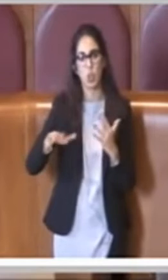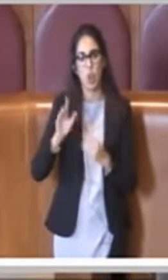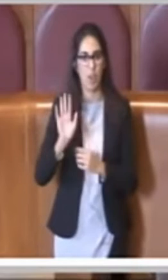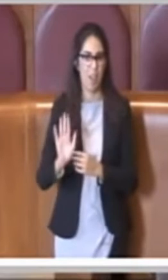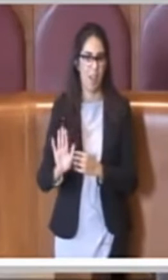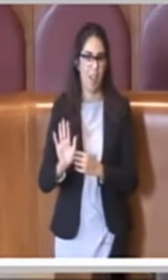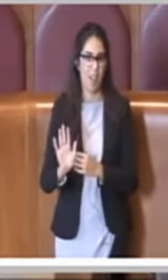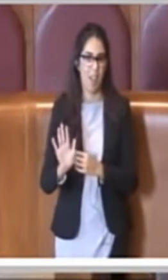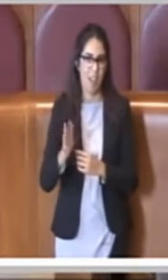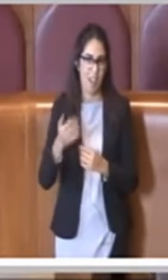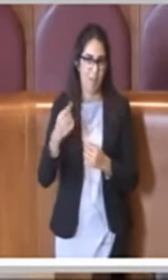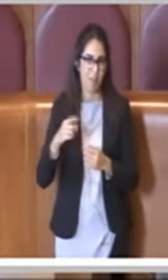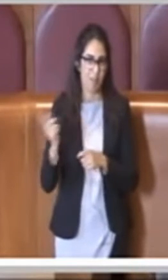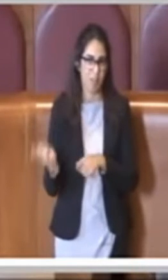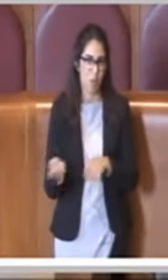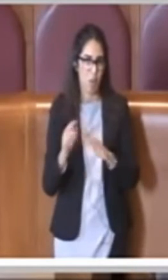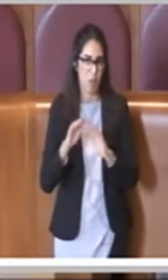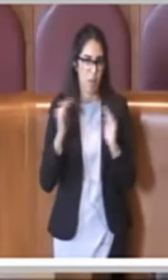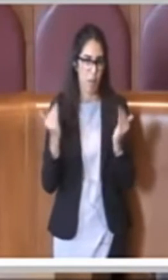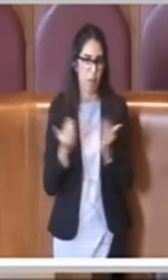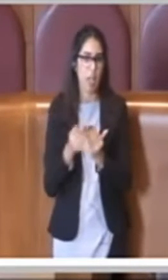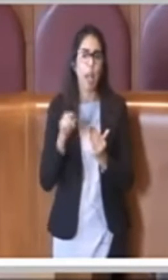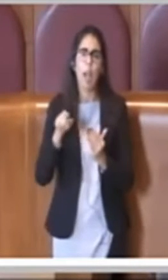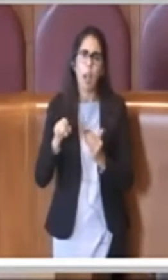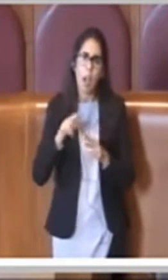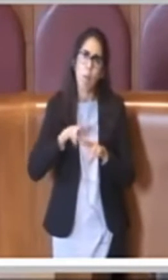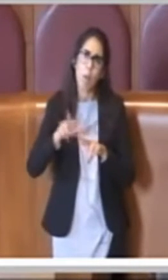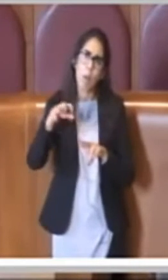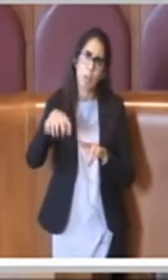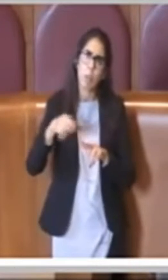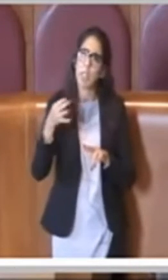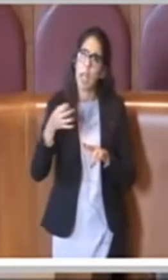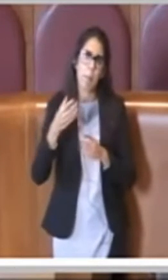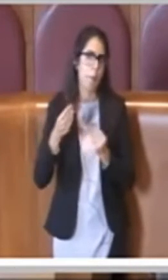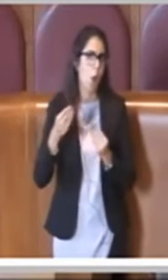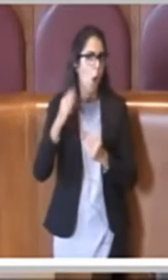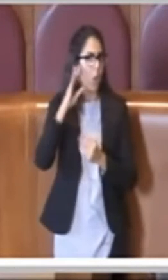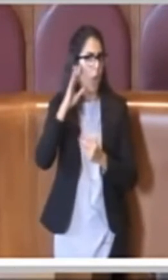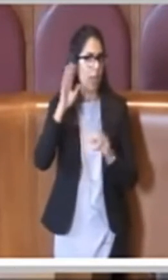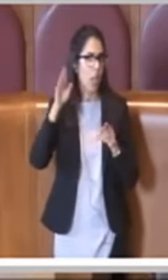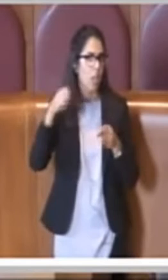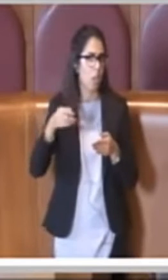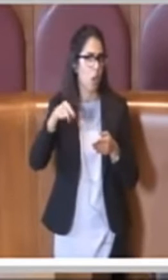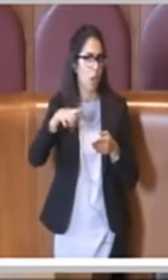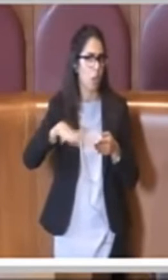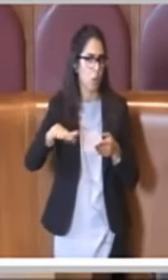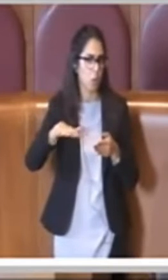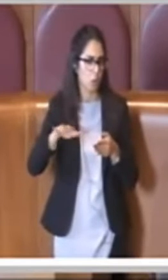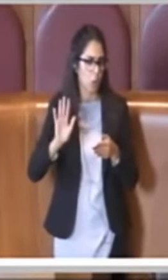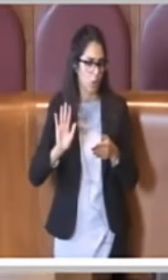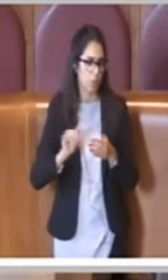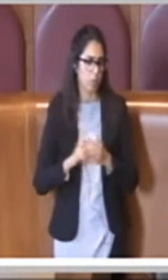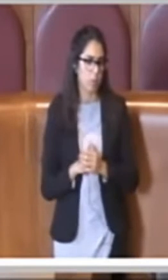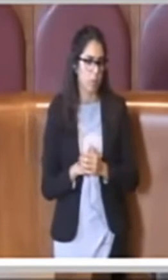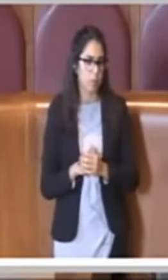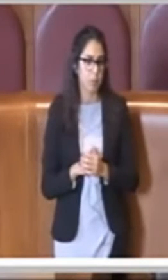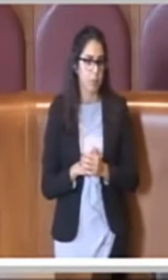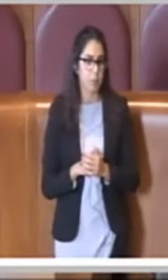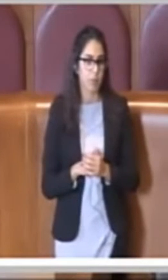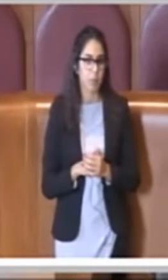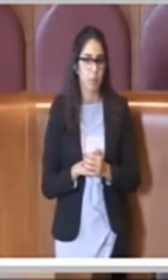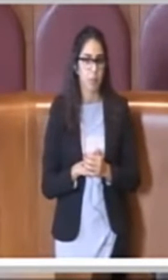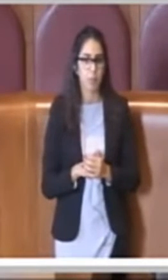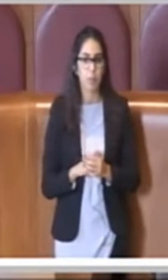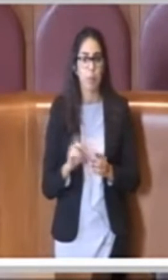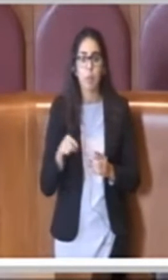comunque ha sempre molta attenzione per quel quadrante. Poi sinceramente